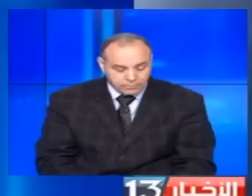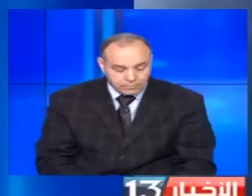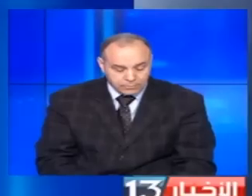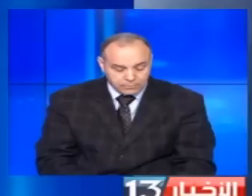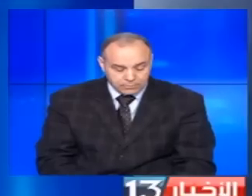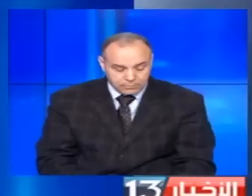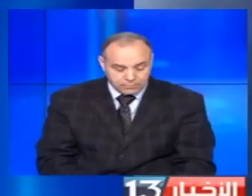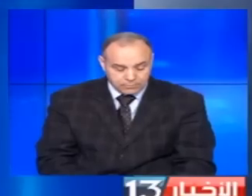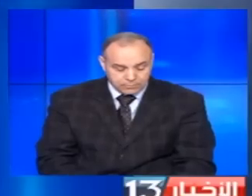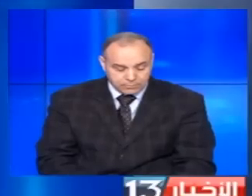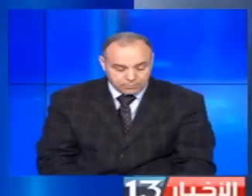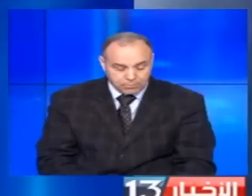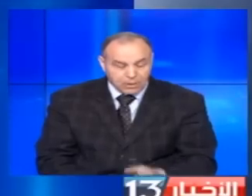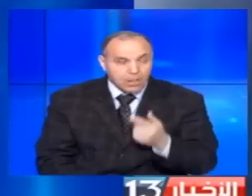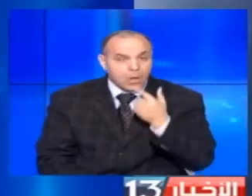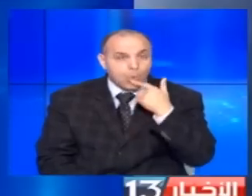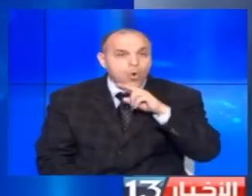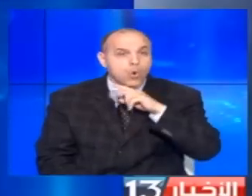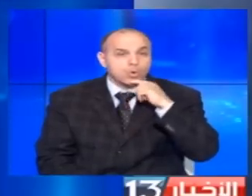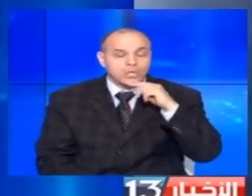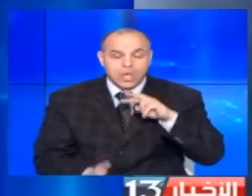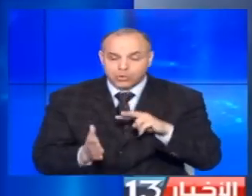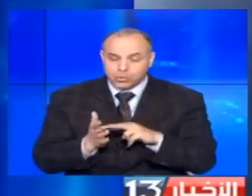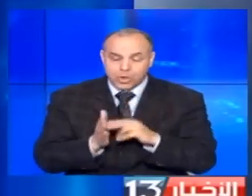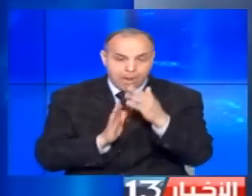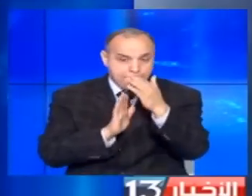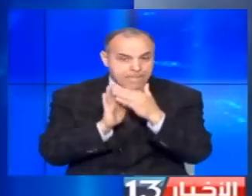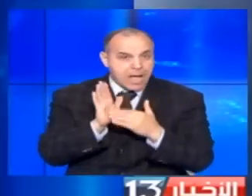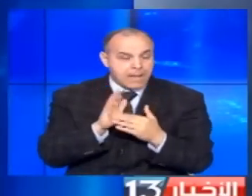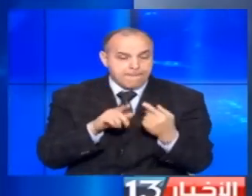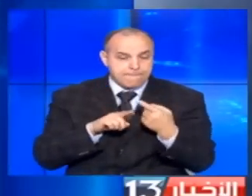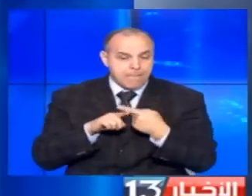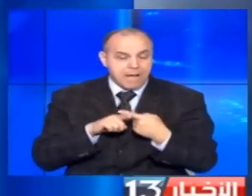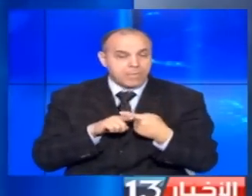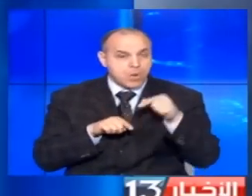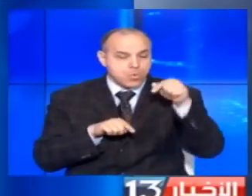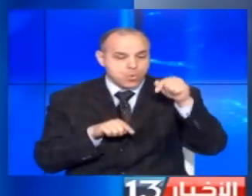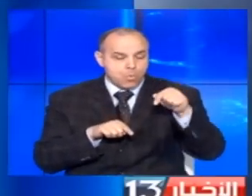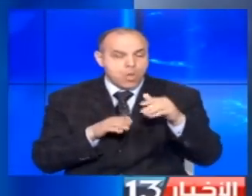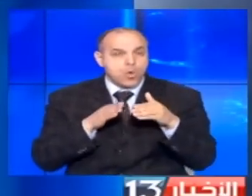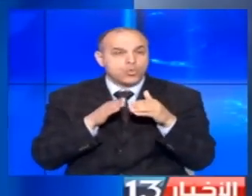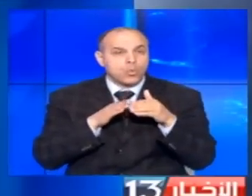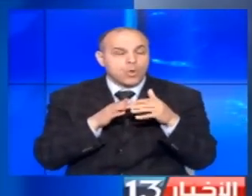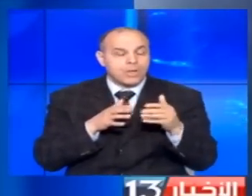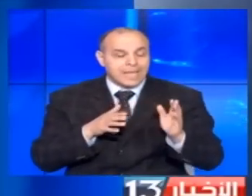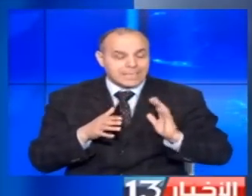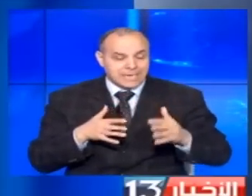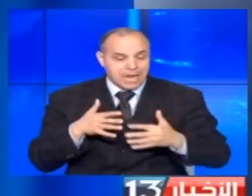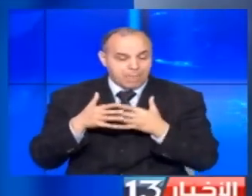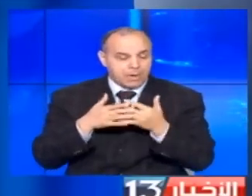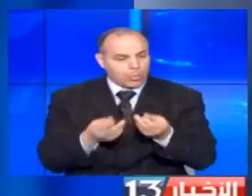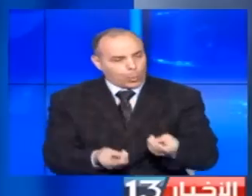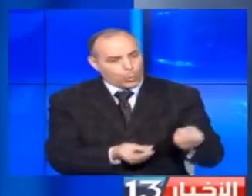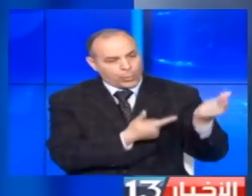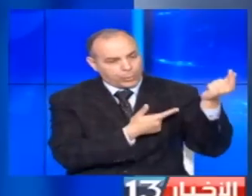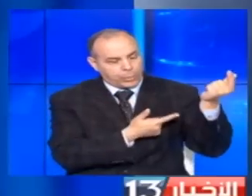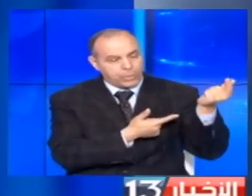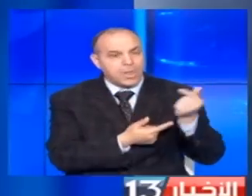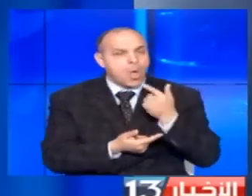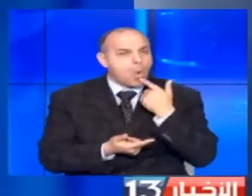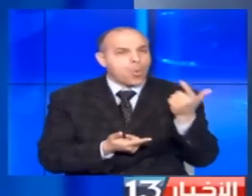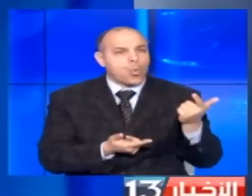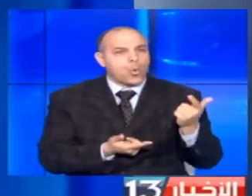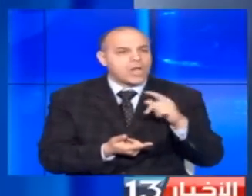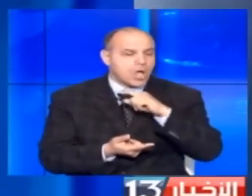الاسرائيليه اصدرت روسيا وسوريا بيانا مشتركا اليوم يدعو القوات الامريكيه الى الرحيل والسماح